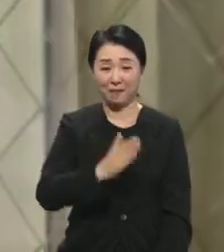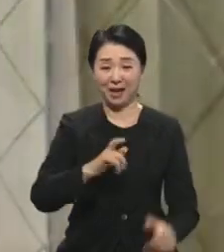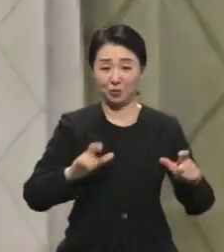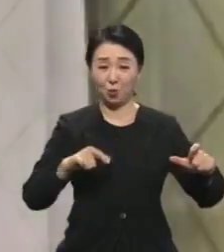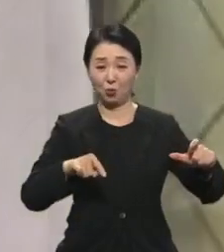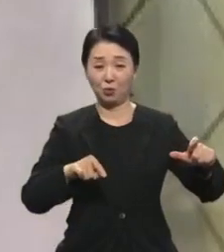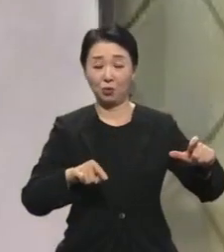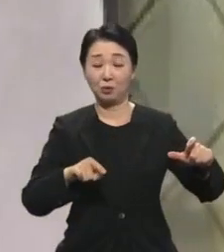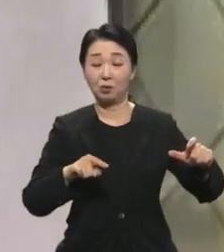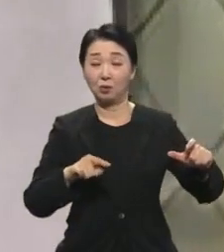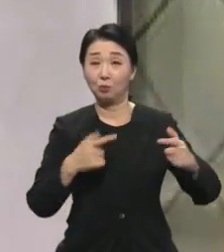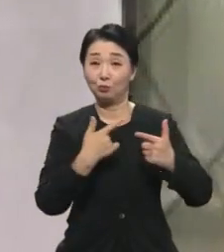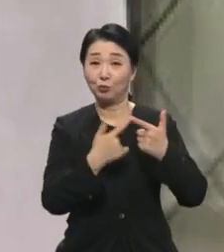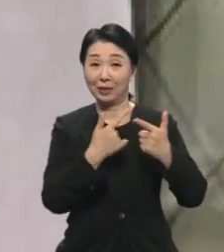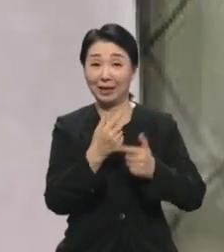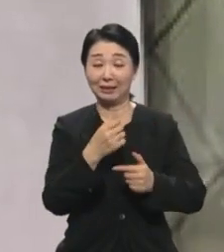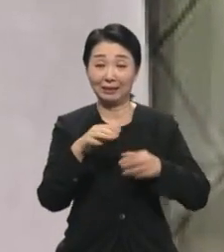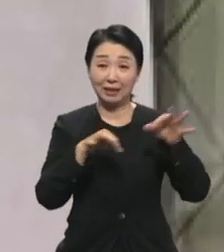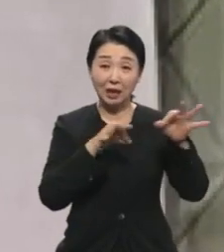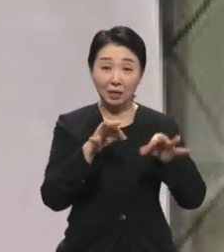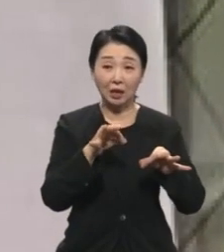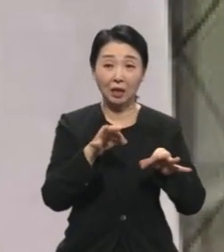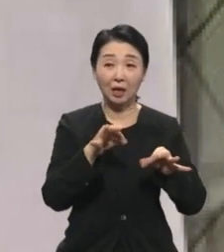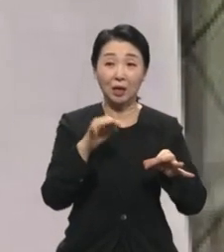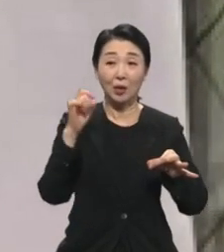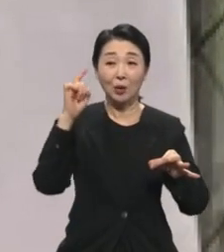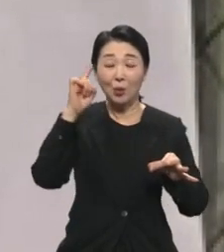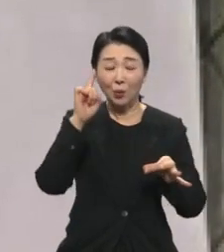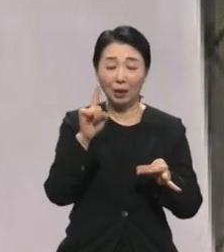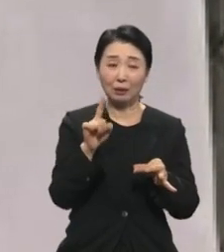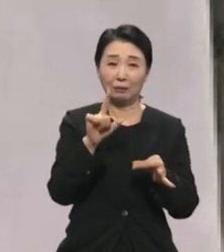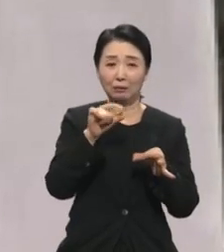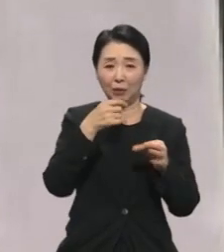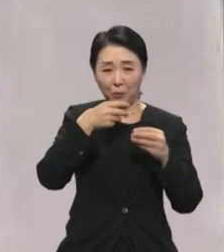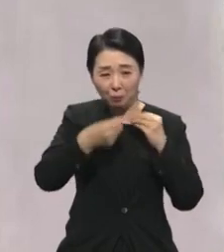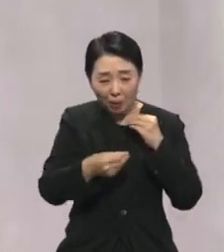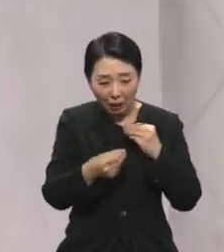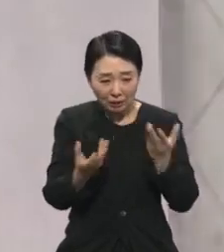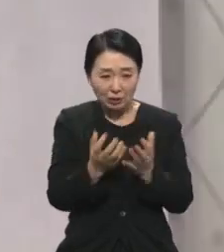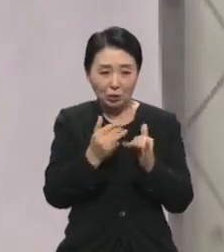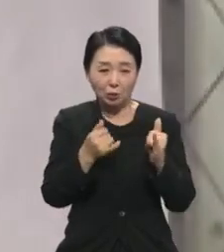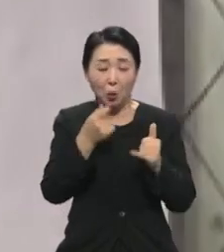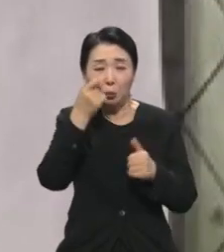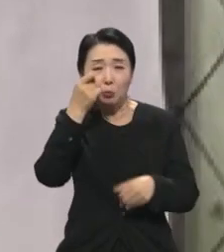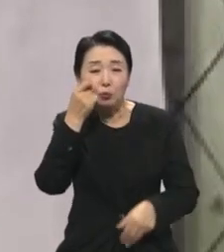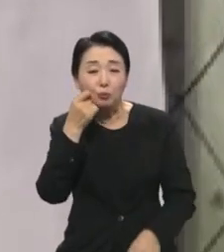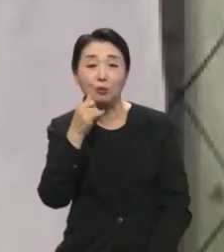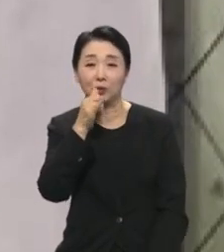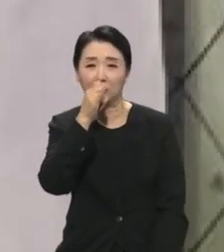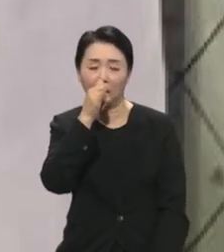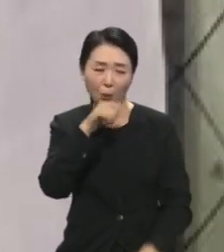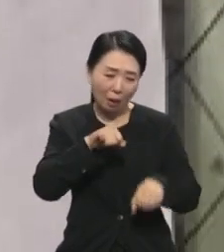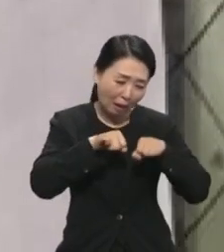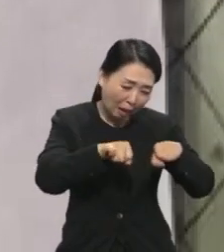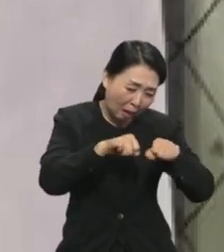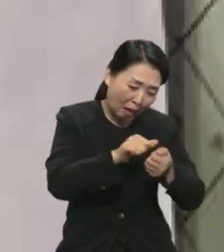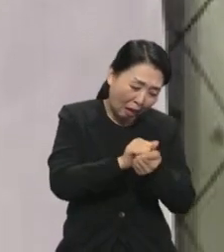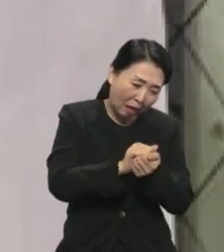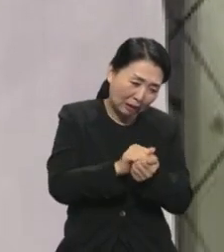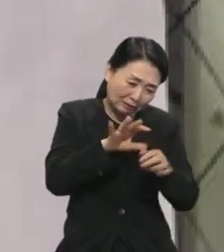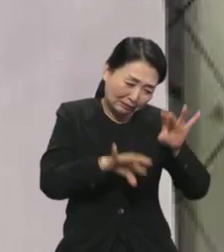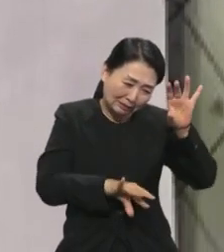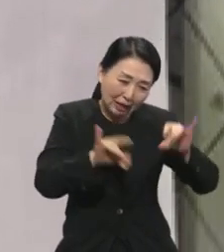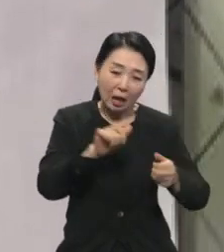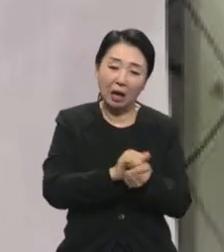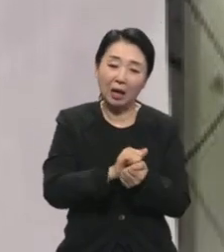그 가게인데 네. 보이시죠? 떨어지는 탕후루 한 방울에 직원 눈에는 눈물 한 방울. 치우기 힘들다. 끈적끈적한 거. 그